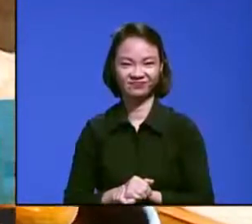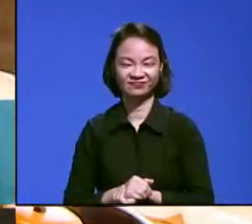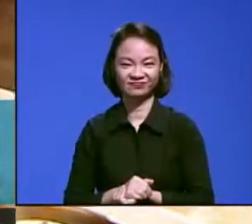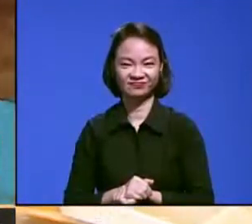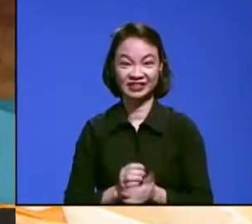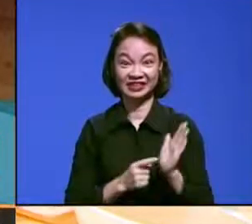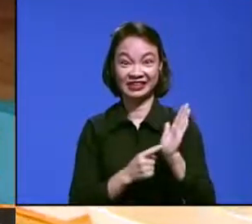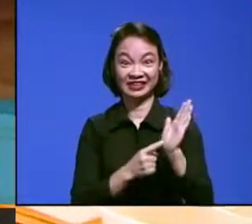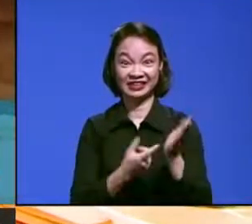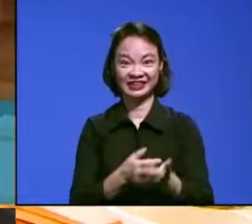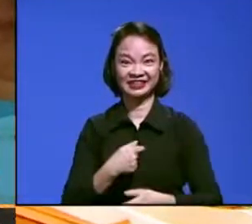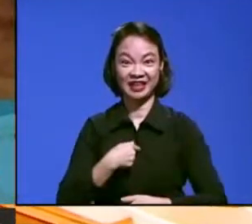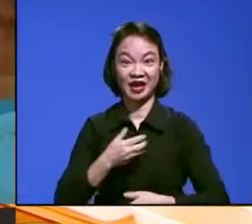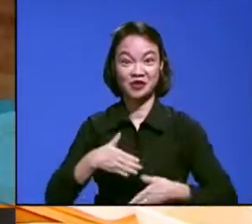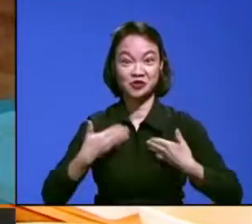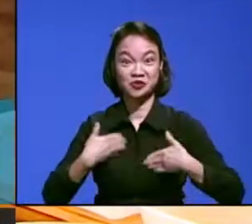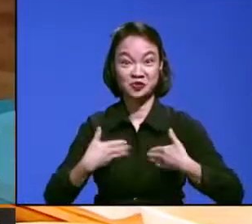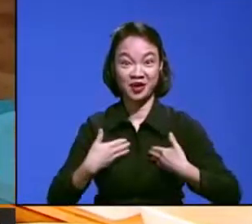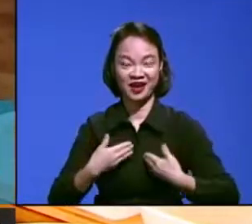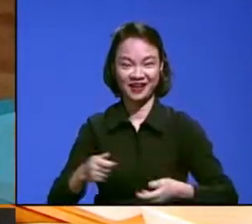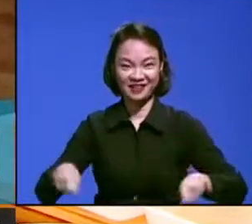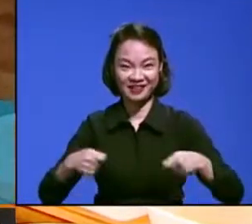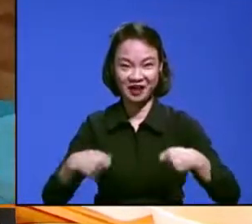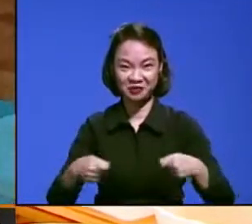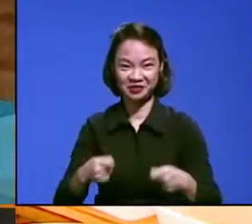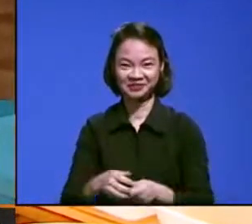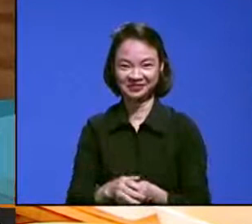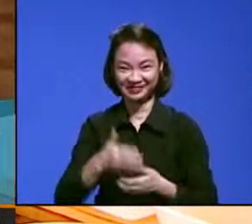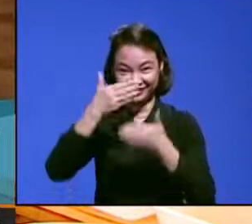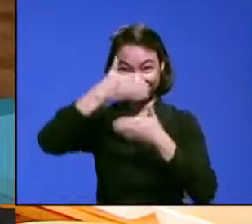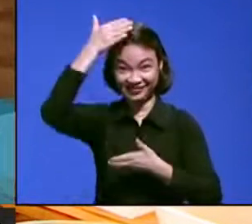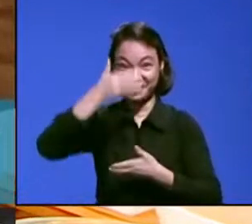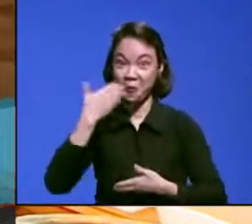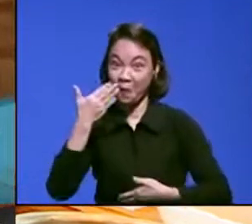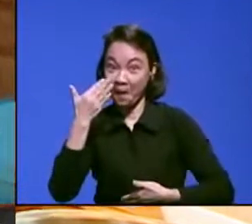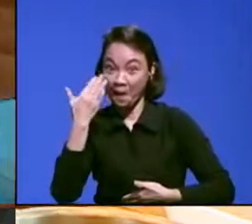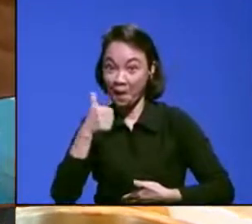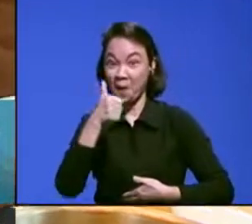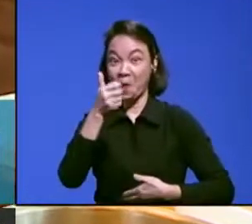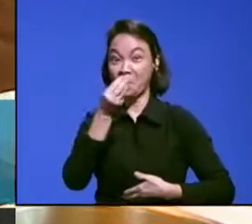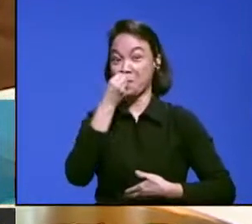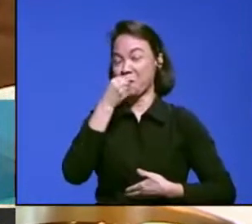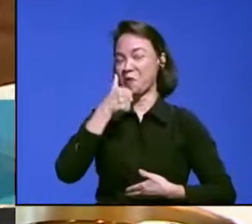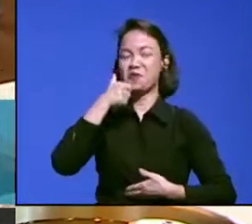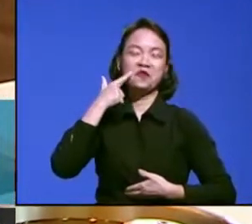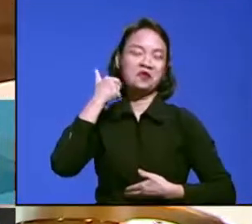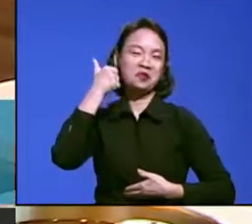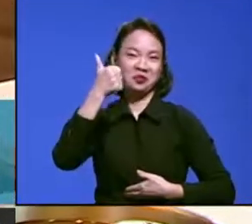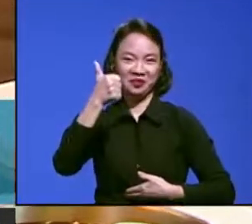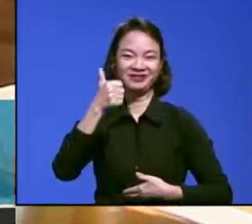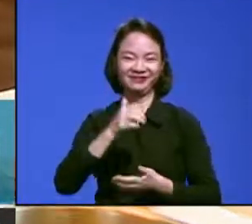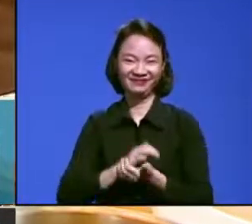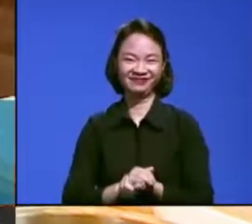Ini yang saya suka kalau lagi di dapur. Mau pakai masker juga, wangi bro. Sembuh saya enak ya.